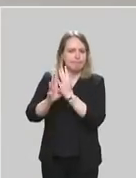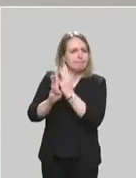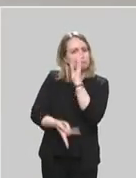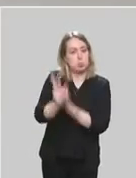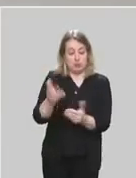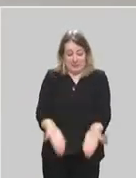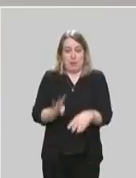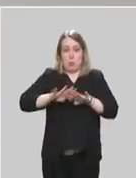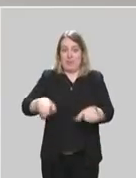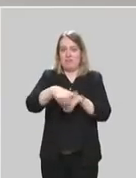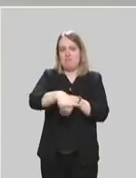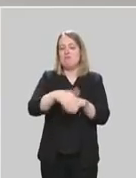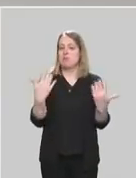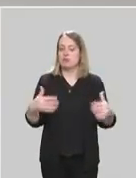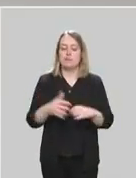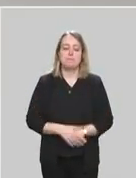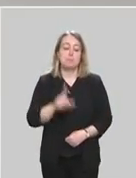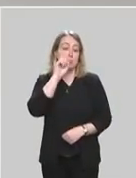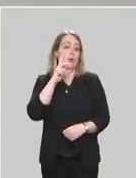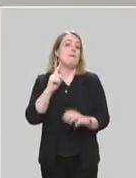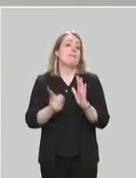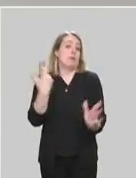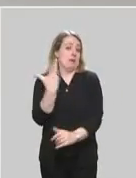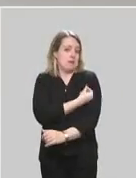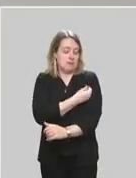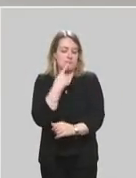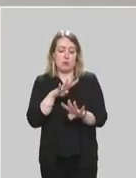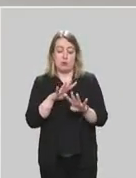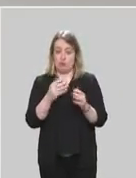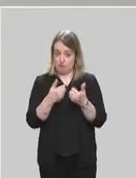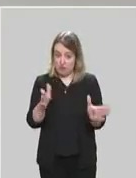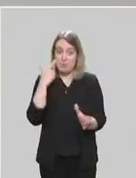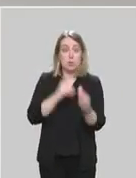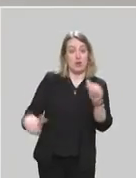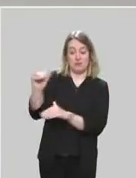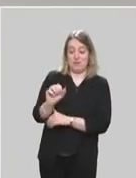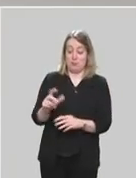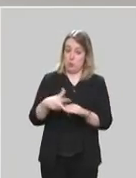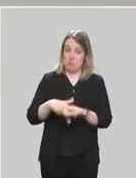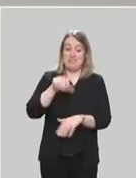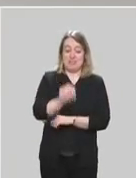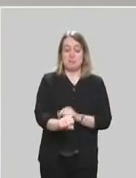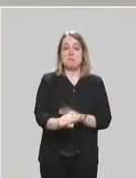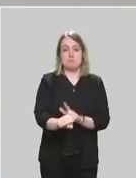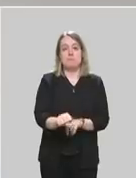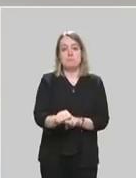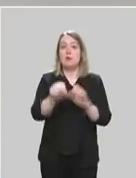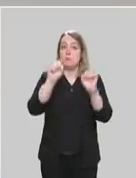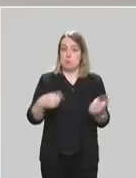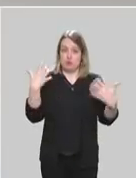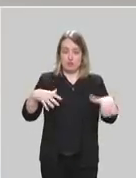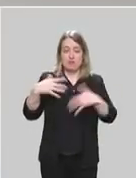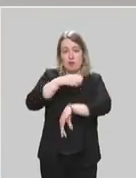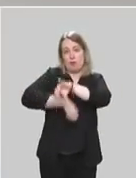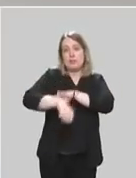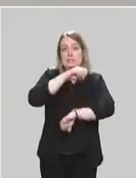car la vaccination en rappel pour les adultes est ouverte à compter de ce samedi et vous pouvez d'ores et déjà vous rendre sur les